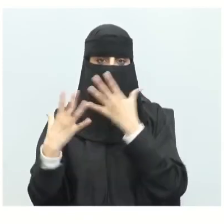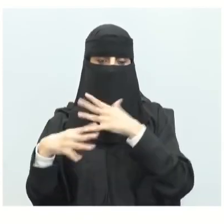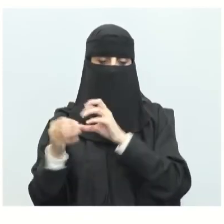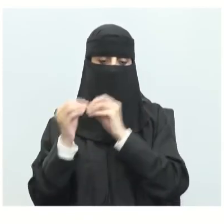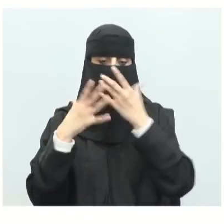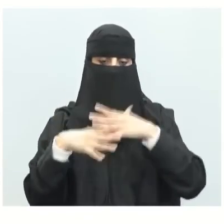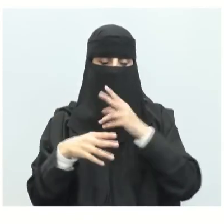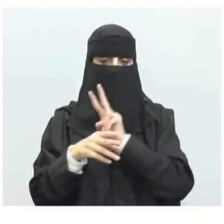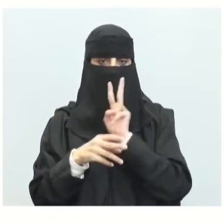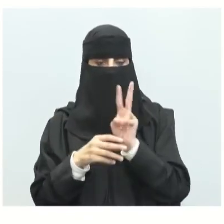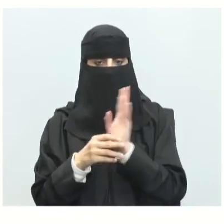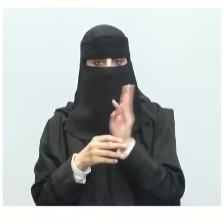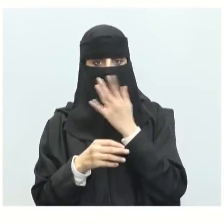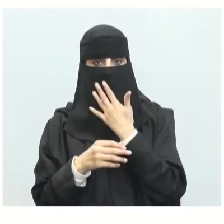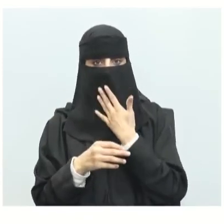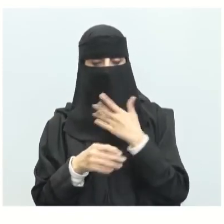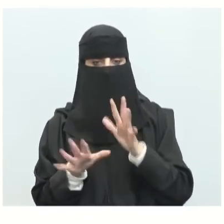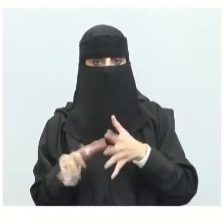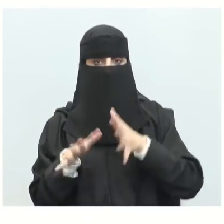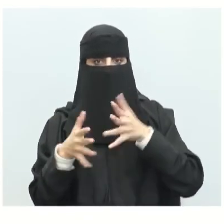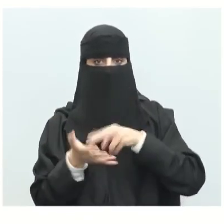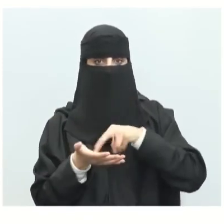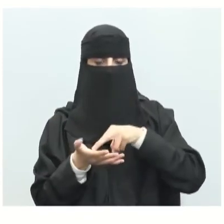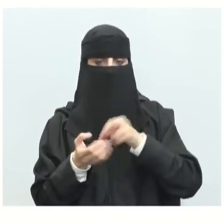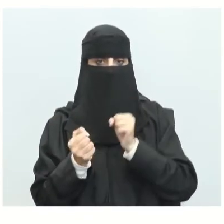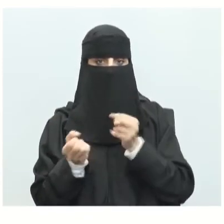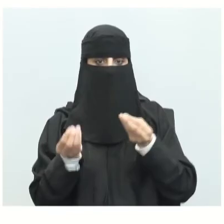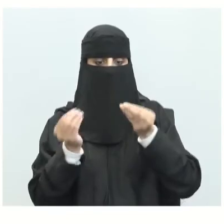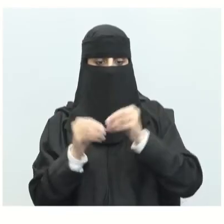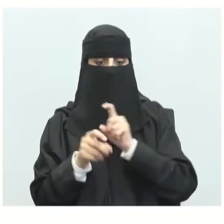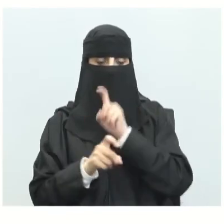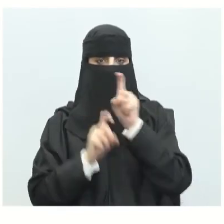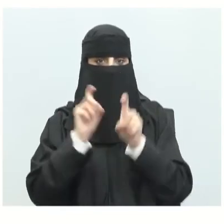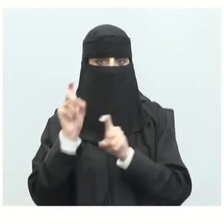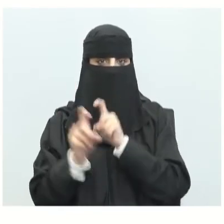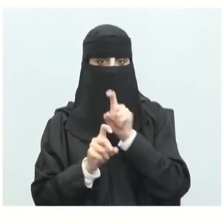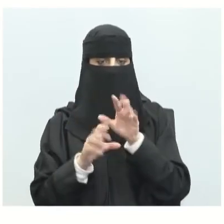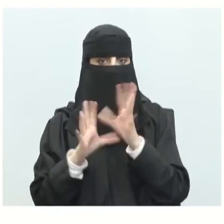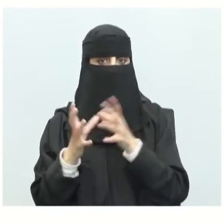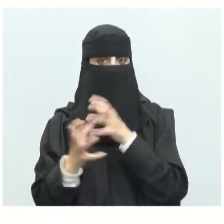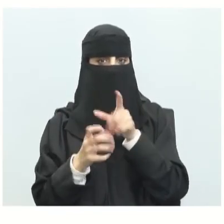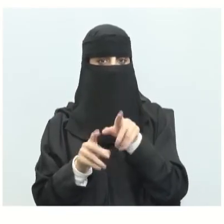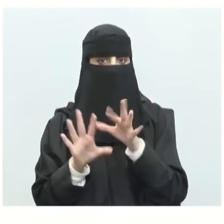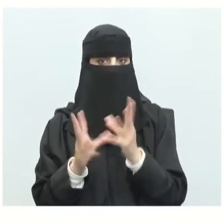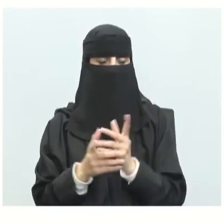ودهشت وهي تراه يرتجف فسالته عما جلاله